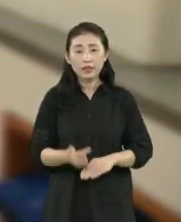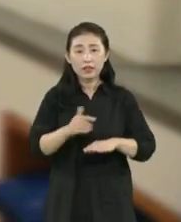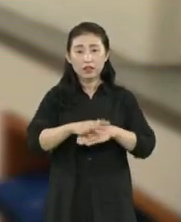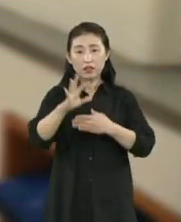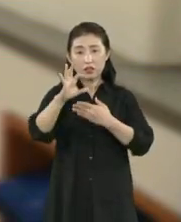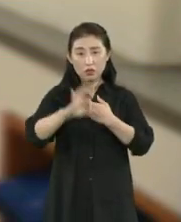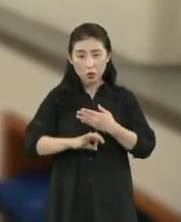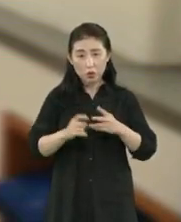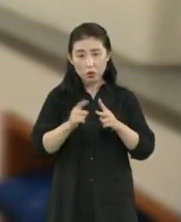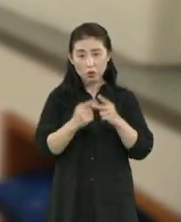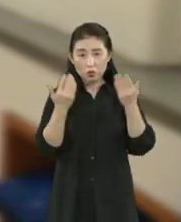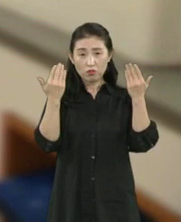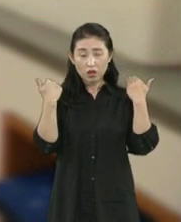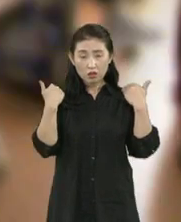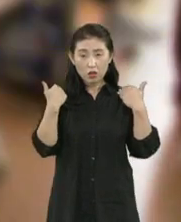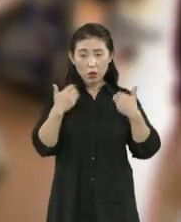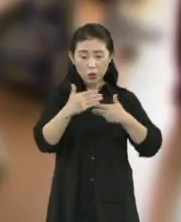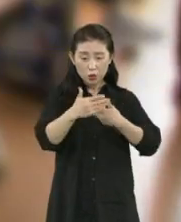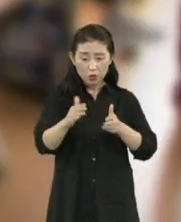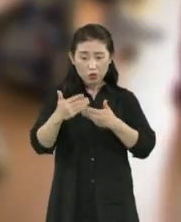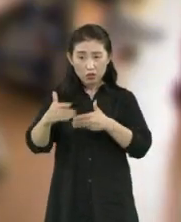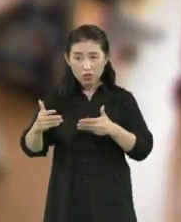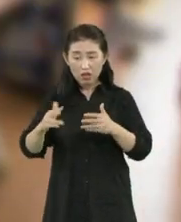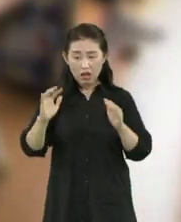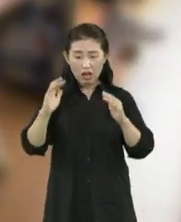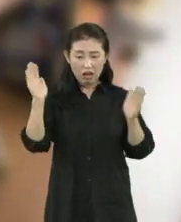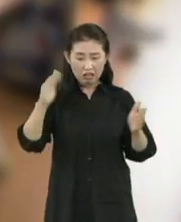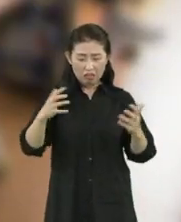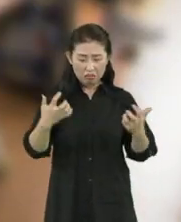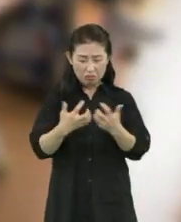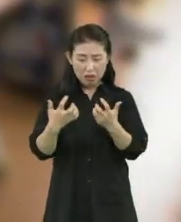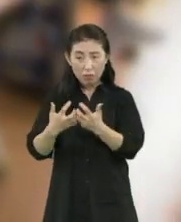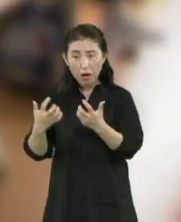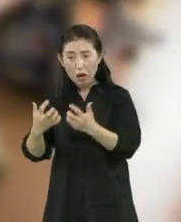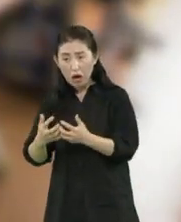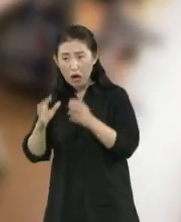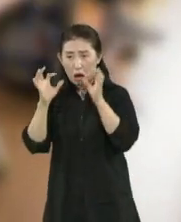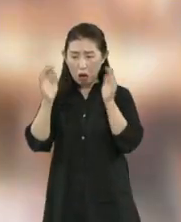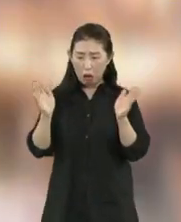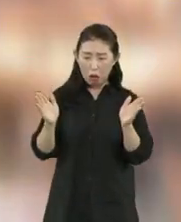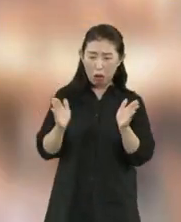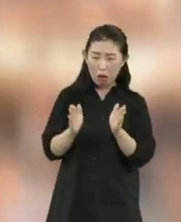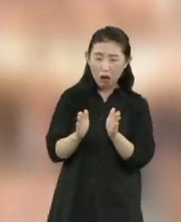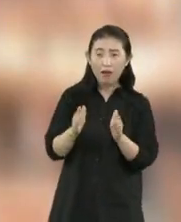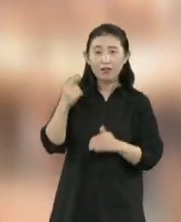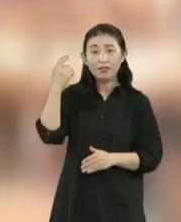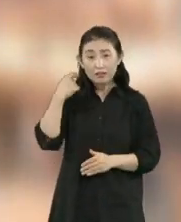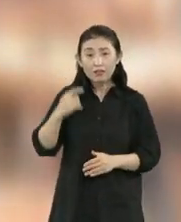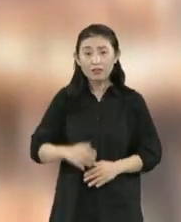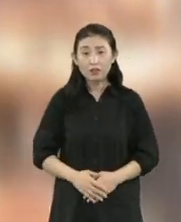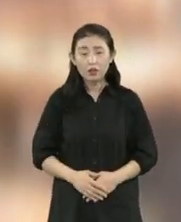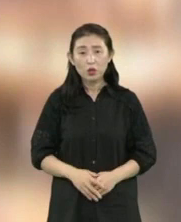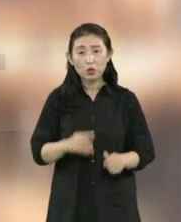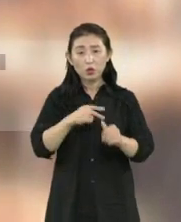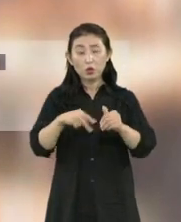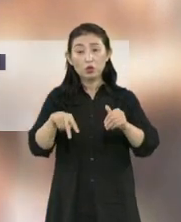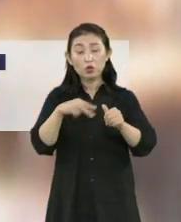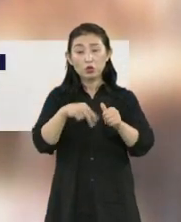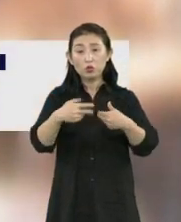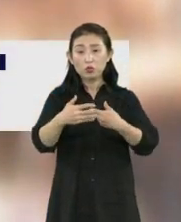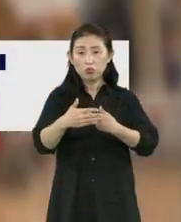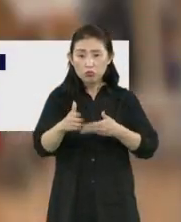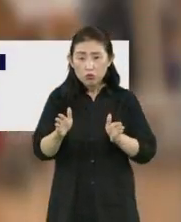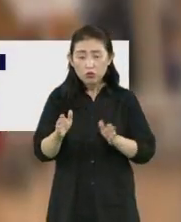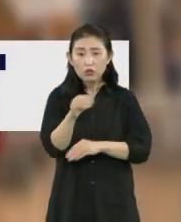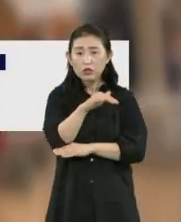대전 서구의 한 초등학교. 교실마다 학생들로 가득 차 한눈에 봐도 좁아 보이는 이 학교는 교육부 기준